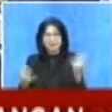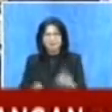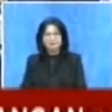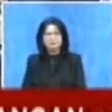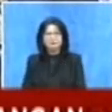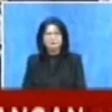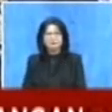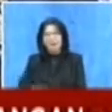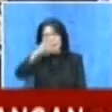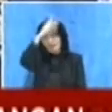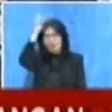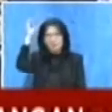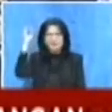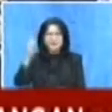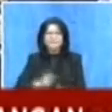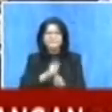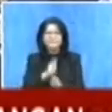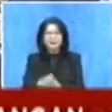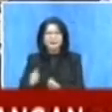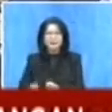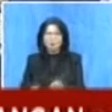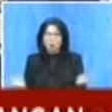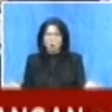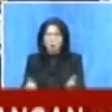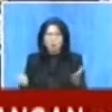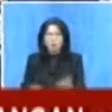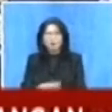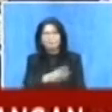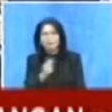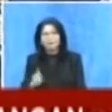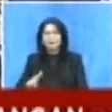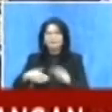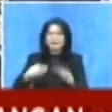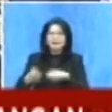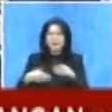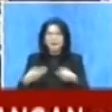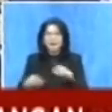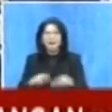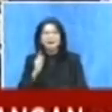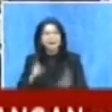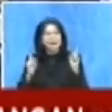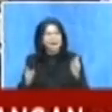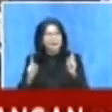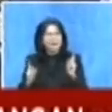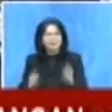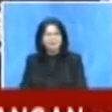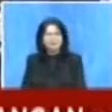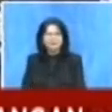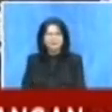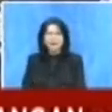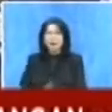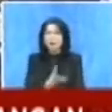pembiayaan difokuskan untuk mendorong pembiayaan yang fleksibel dan kehati-hatian. Melalui